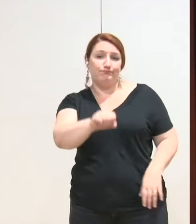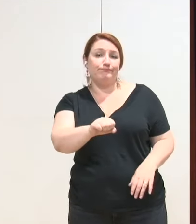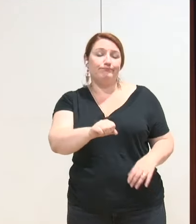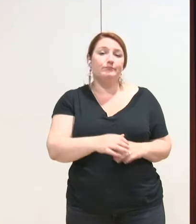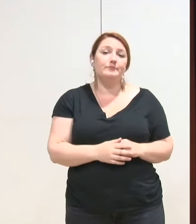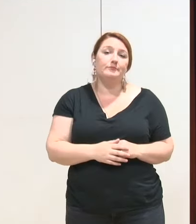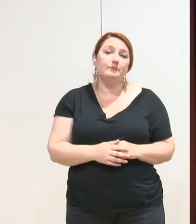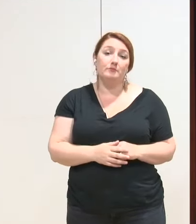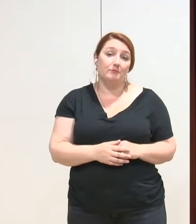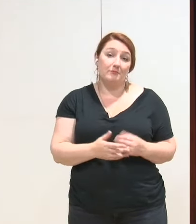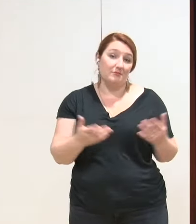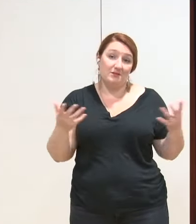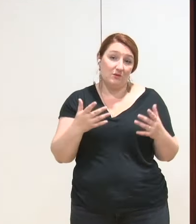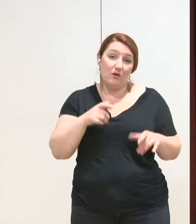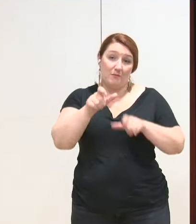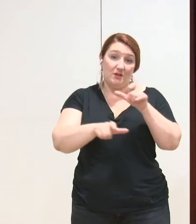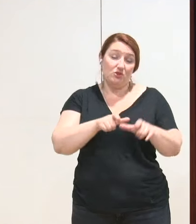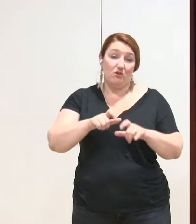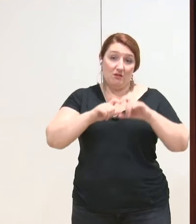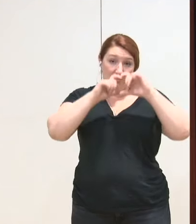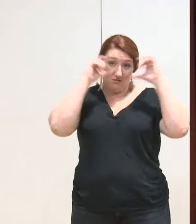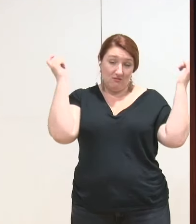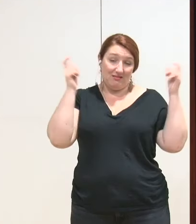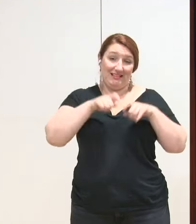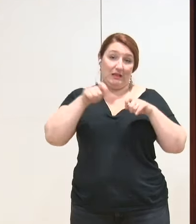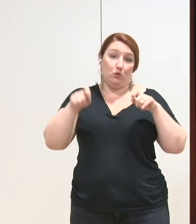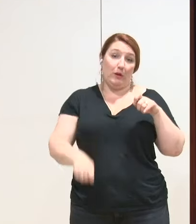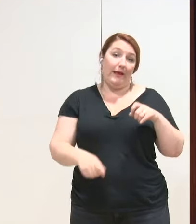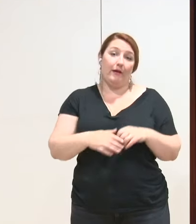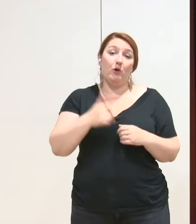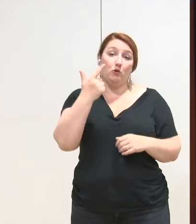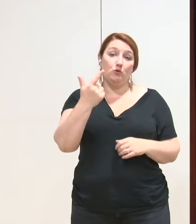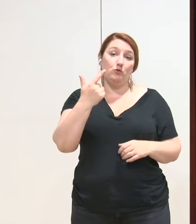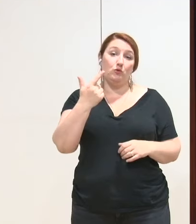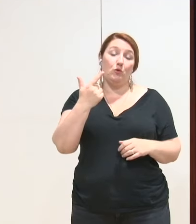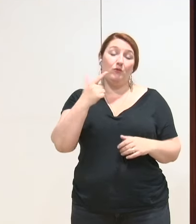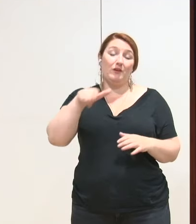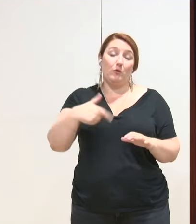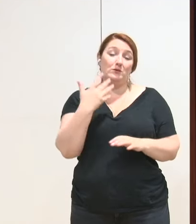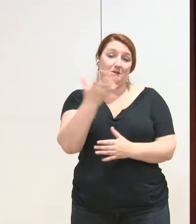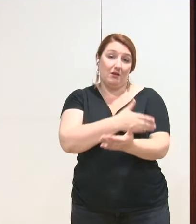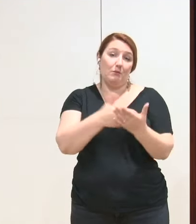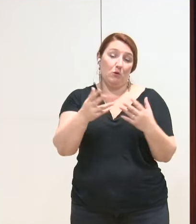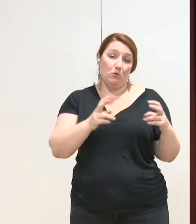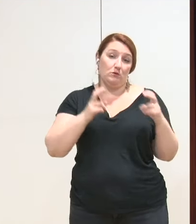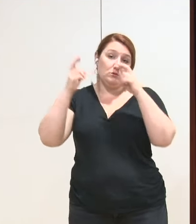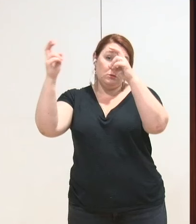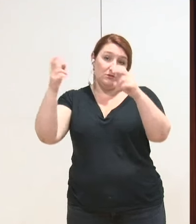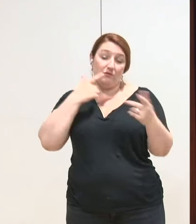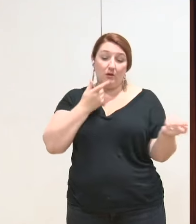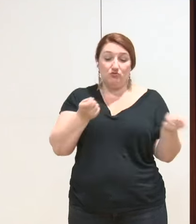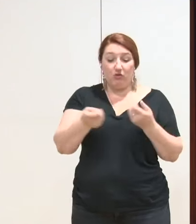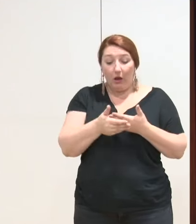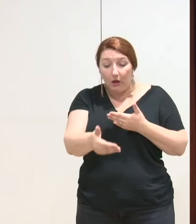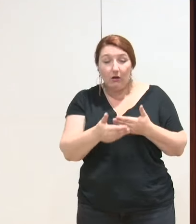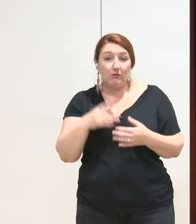principalement sur les agents titulaires avec une évolution de 2 millions et demi qui rend d'ailleurs difficile la maîtrise de ces coûts à court terme